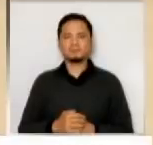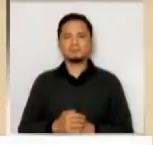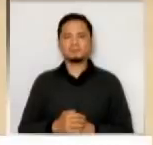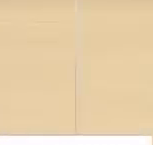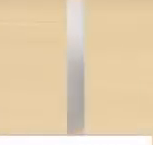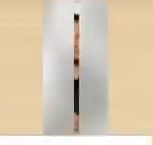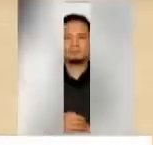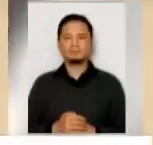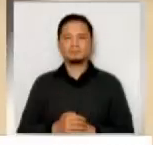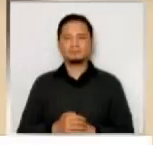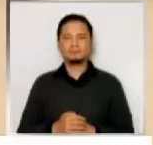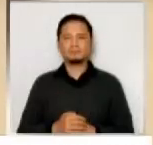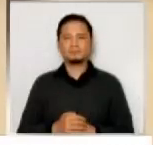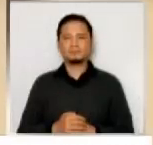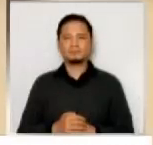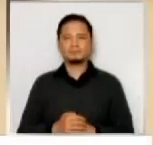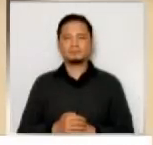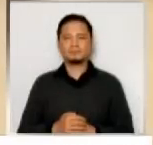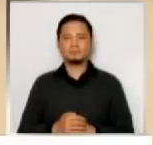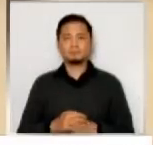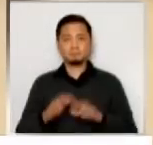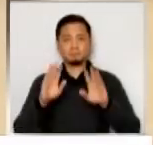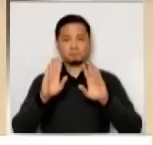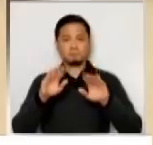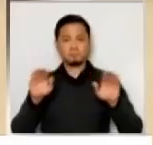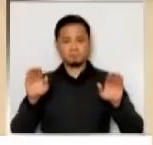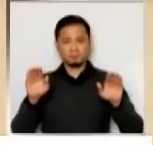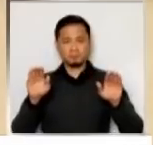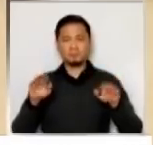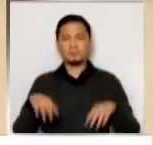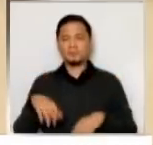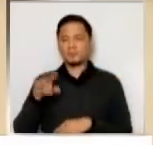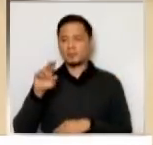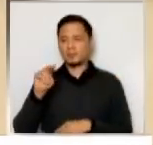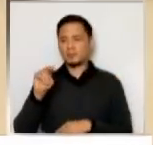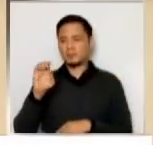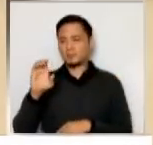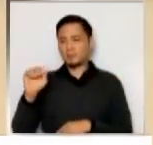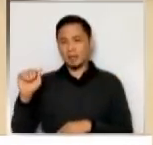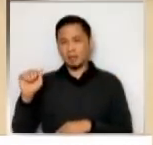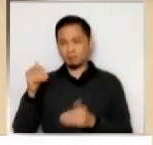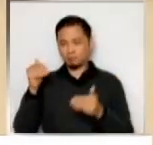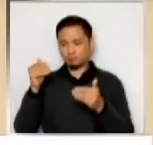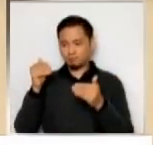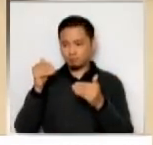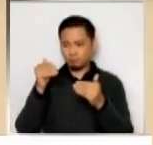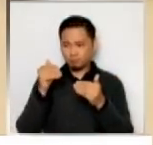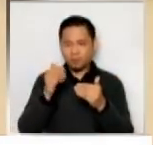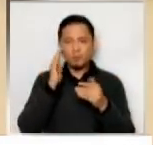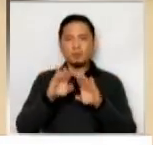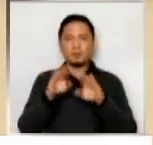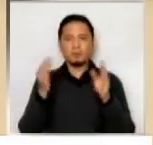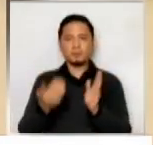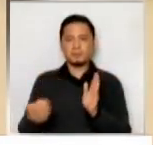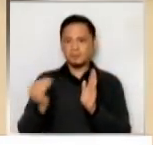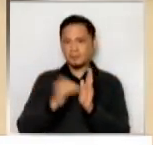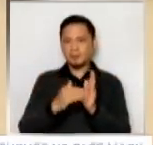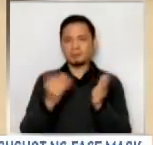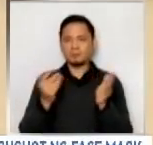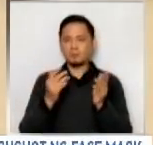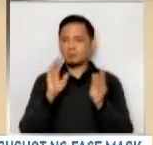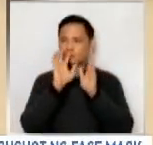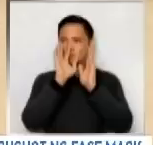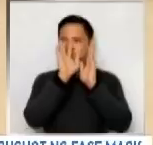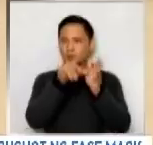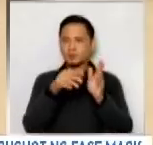Malapit na po ang pagbabalik ng NCAA at ang bawat team kanya-kanyang paghahanda na. Tulad na lamang ng San Sebastian College